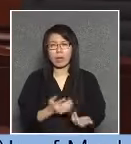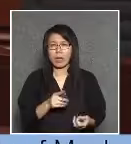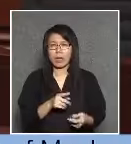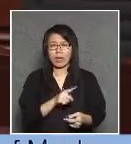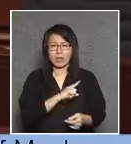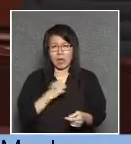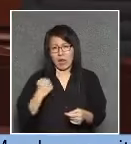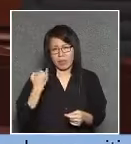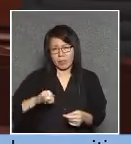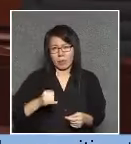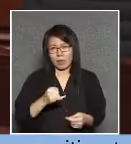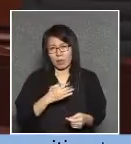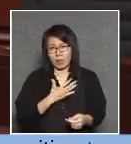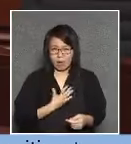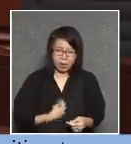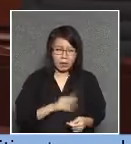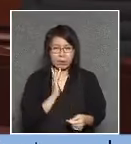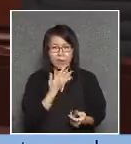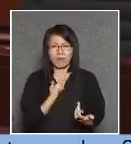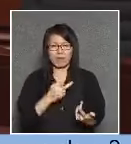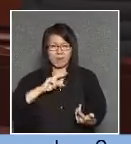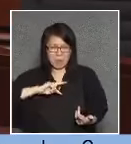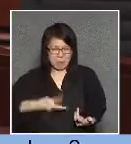奈，唯有繼續去變態。